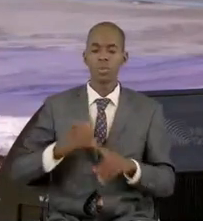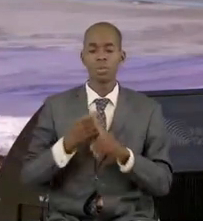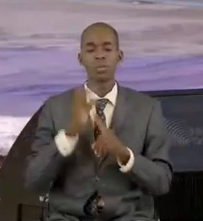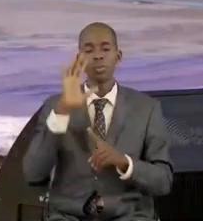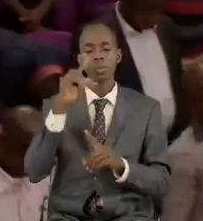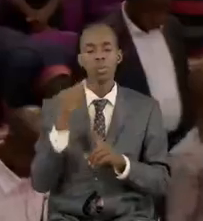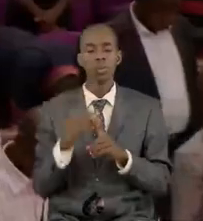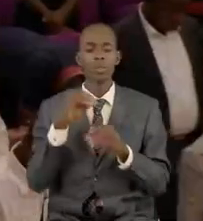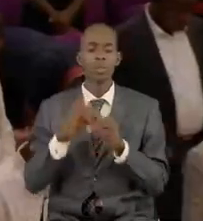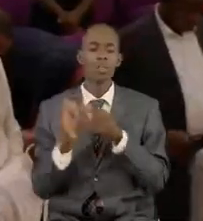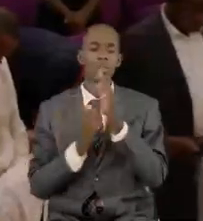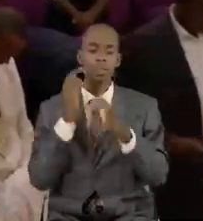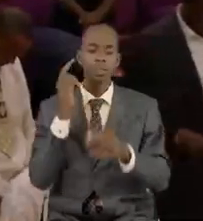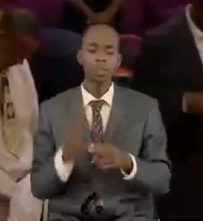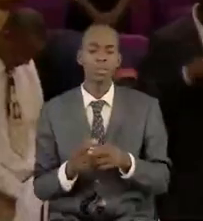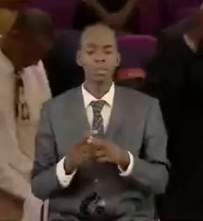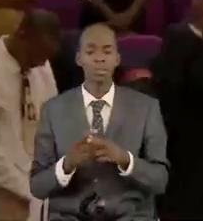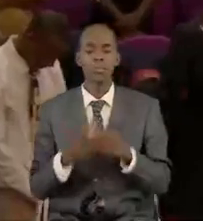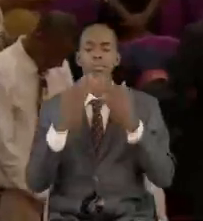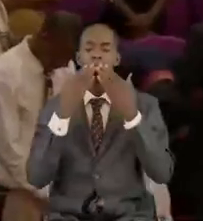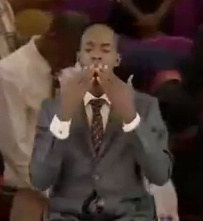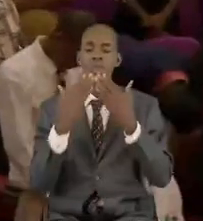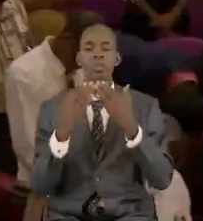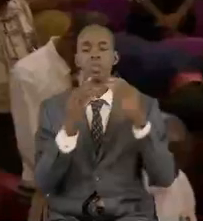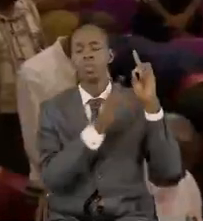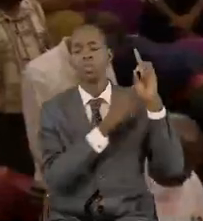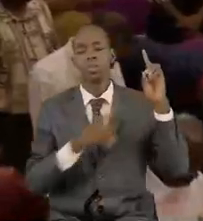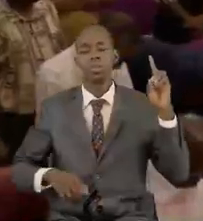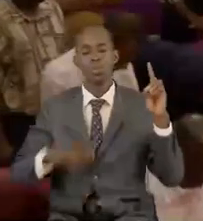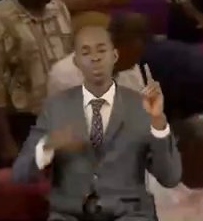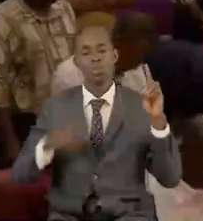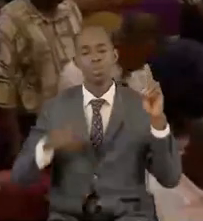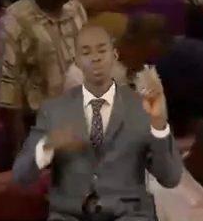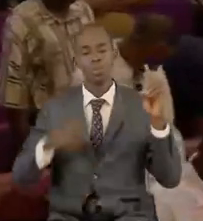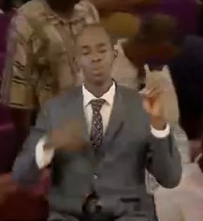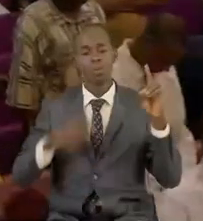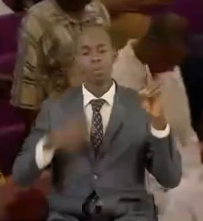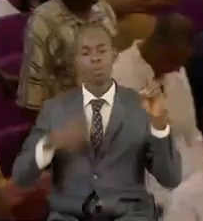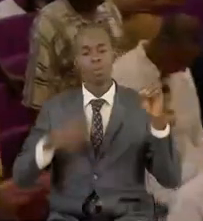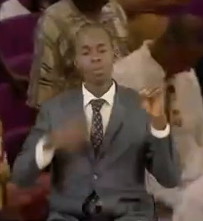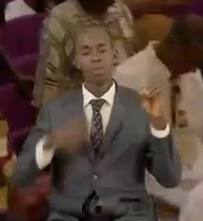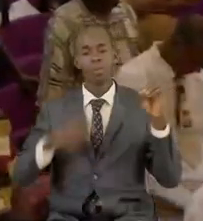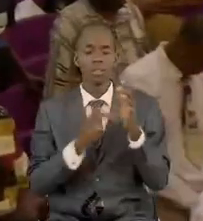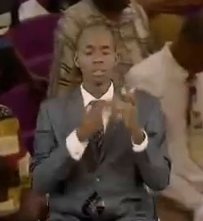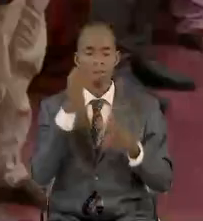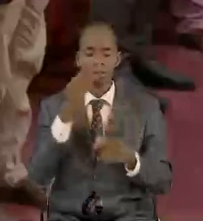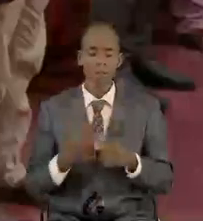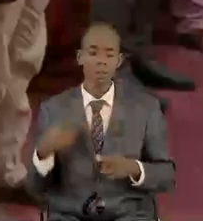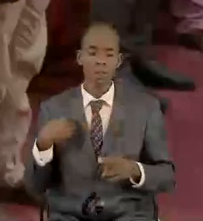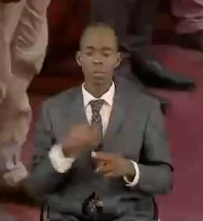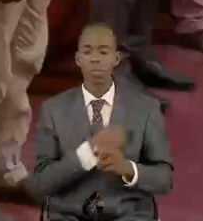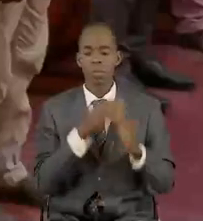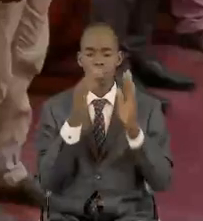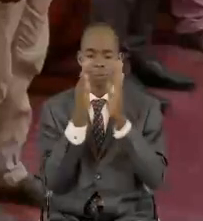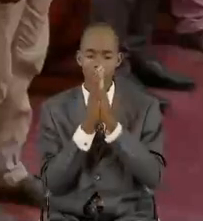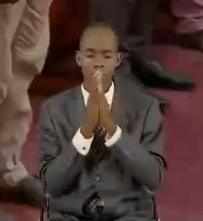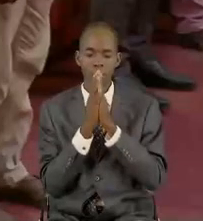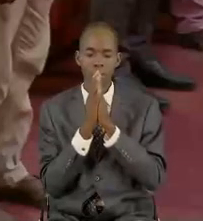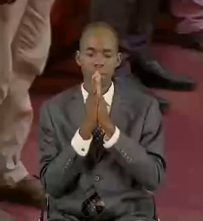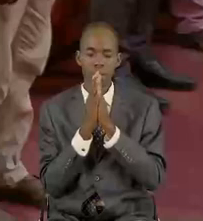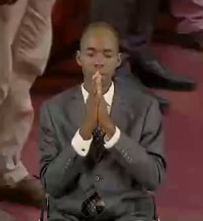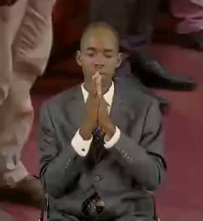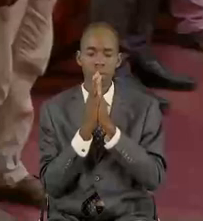profit de la parole au nom de Jésus Christ mais si Seigneur pour la réponse au nom de Jésus nous